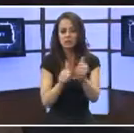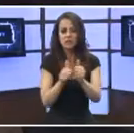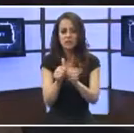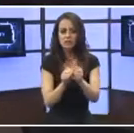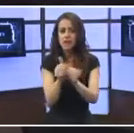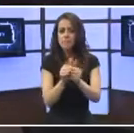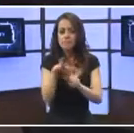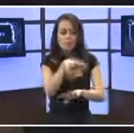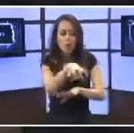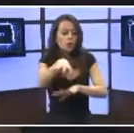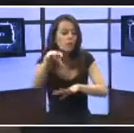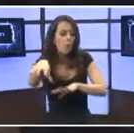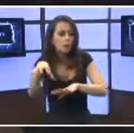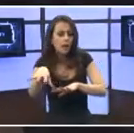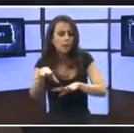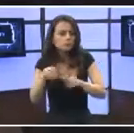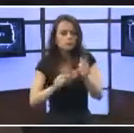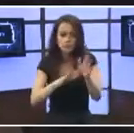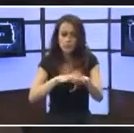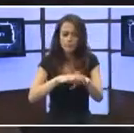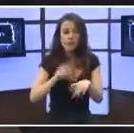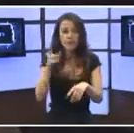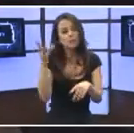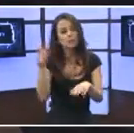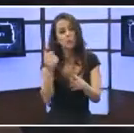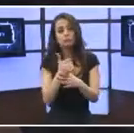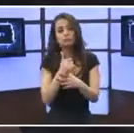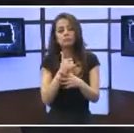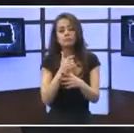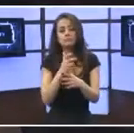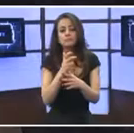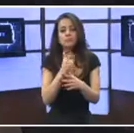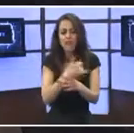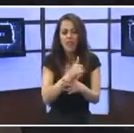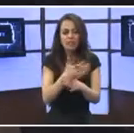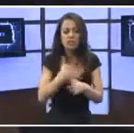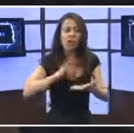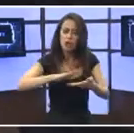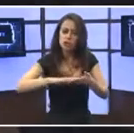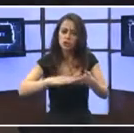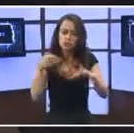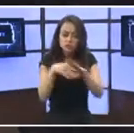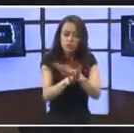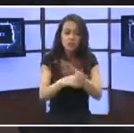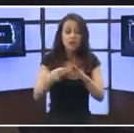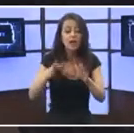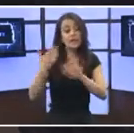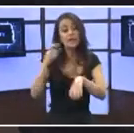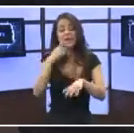bölge. Evet. O merkezimizde. Birçok sanatçı arkadaşımız tabii, bakın, katıldı. Geçen yıl 25 ülkenin